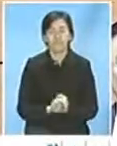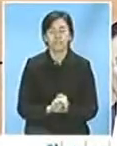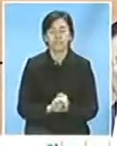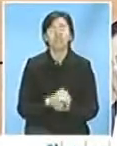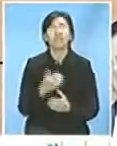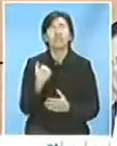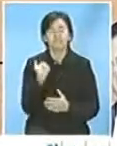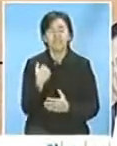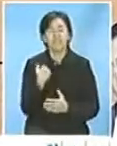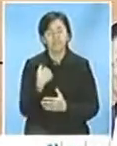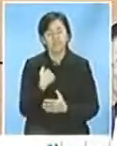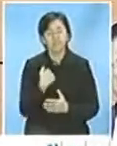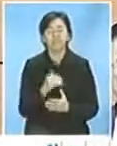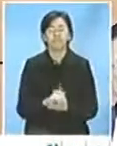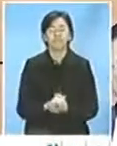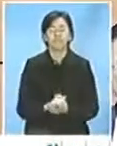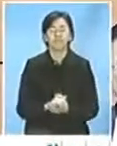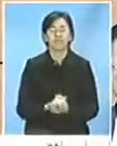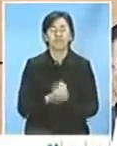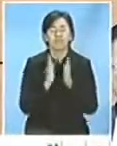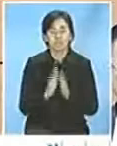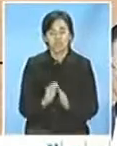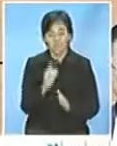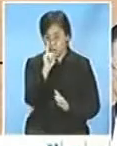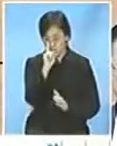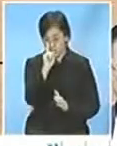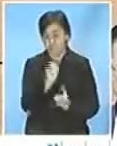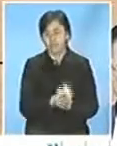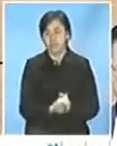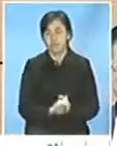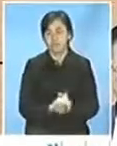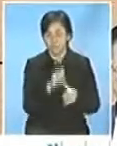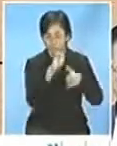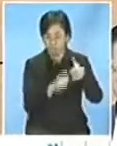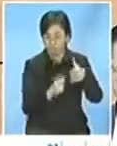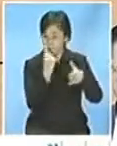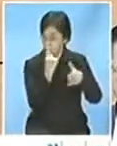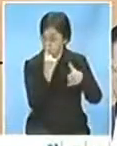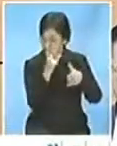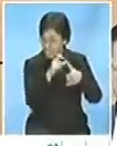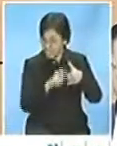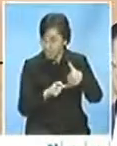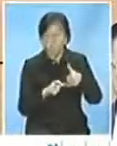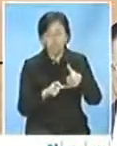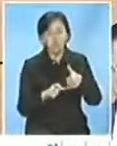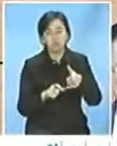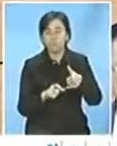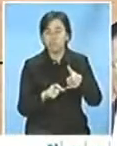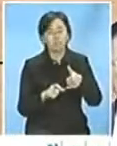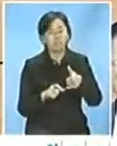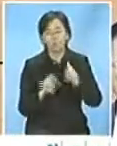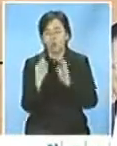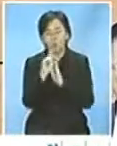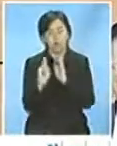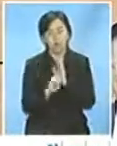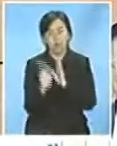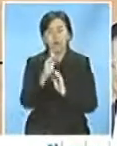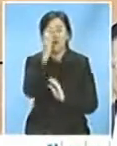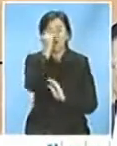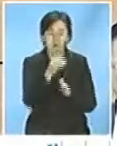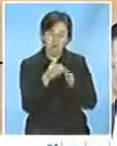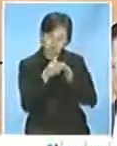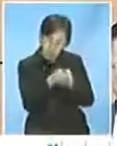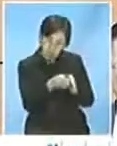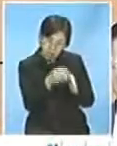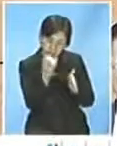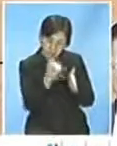เดียวกันแต่ว่ามีคนหนึ่งที่ไม่ได้รับนิรโทษเพราะถูกกล่าวหาว่